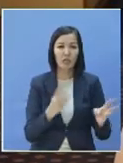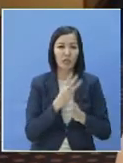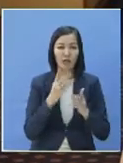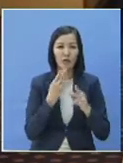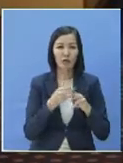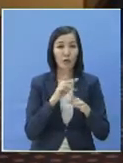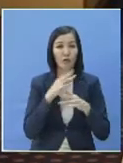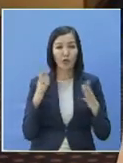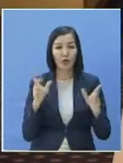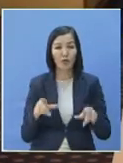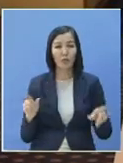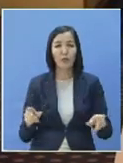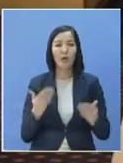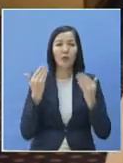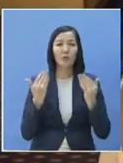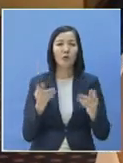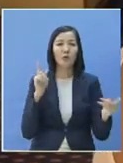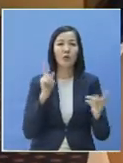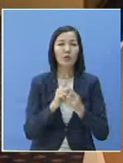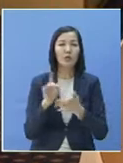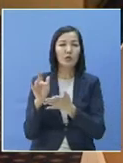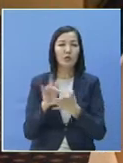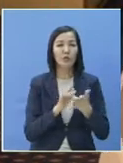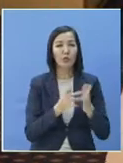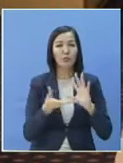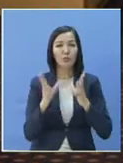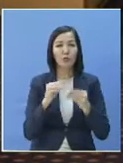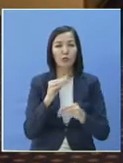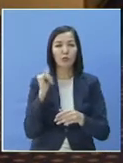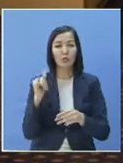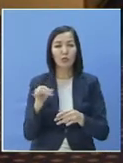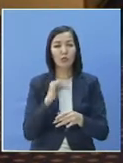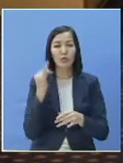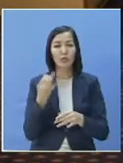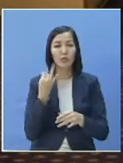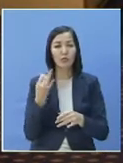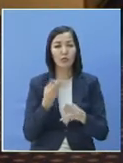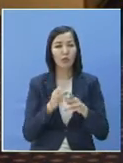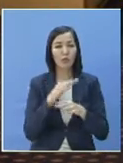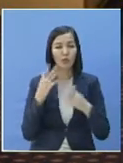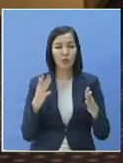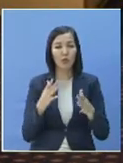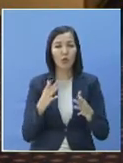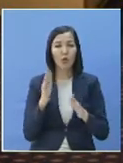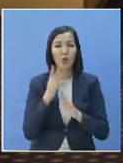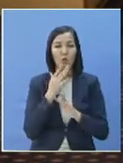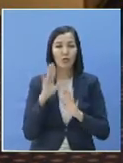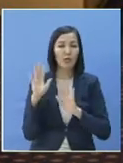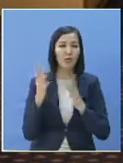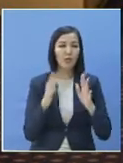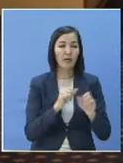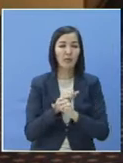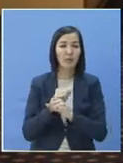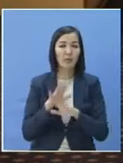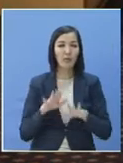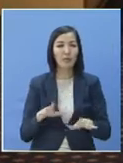Бүгінгі кездесу іздегенге сұраған болды. Ішкі туризм бойынша Жетісу жеріне қызығушылық зор. Облыстағы ұлттық саябақтар мен демалыс кешендермен